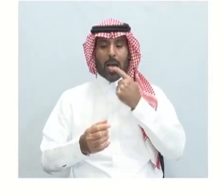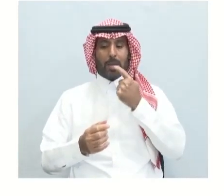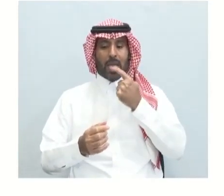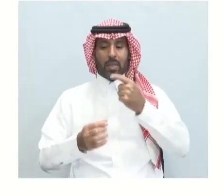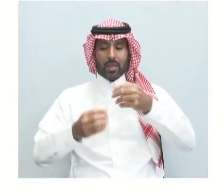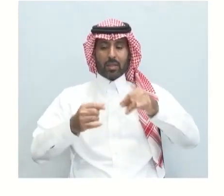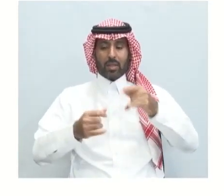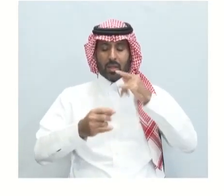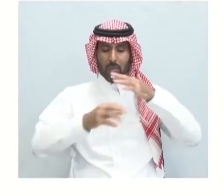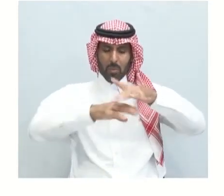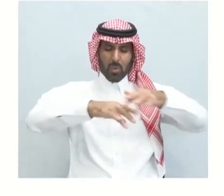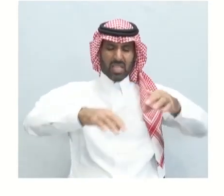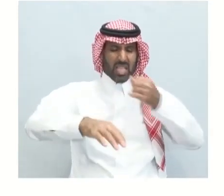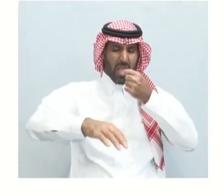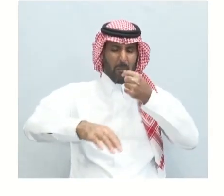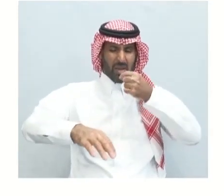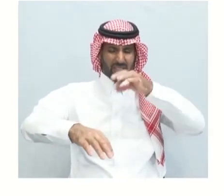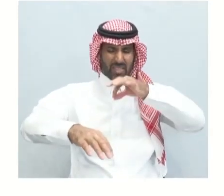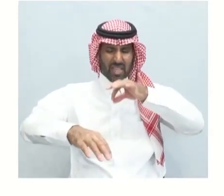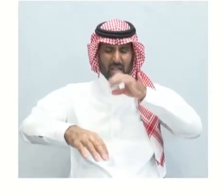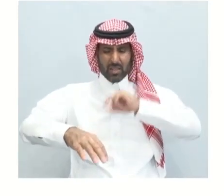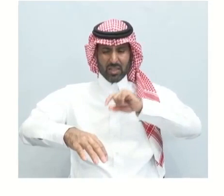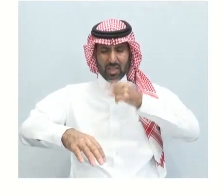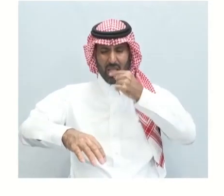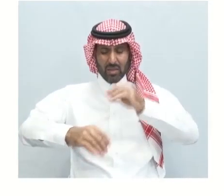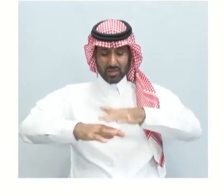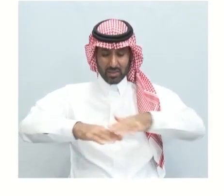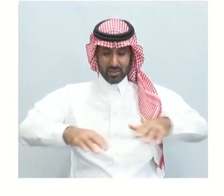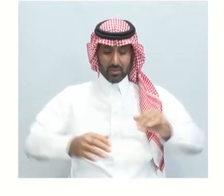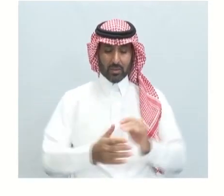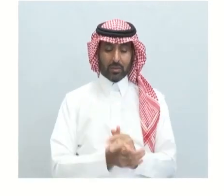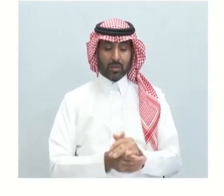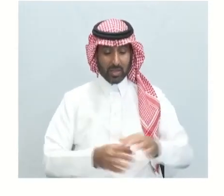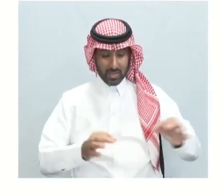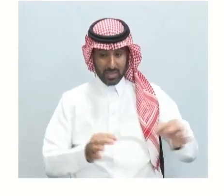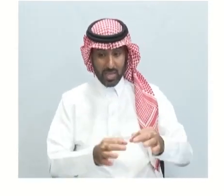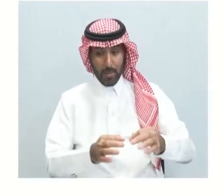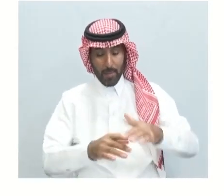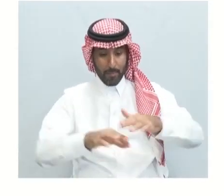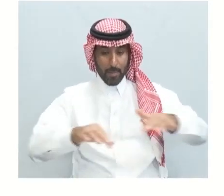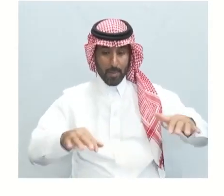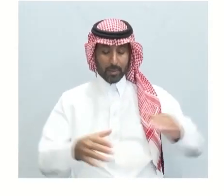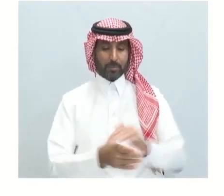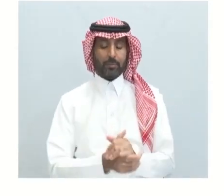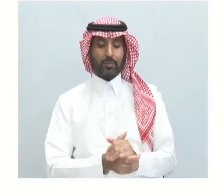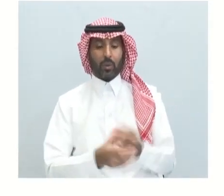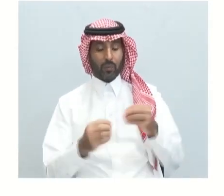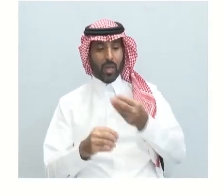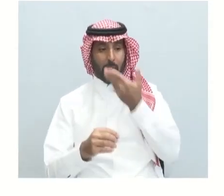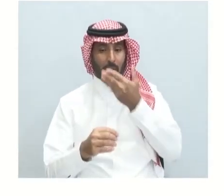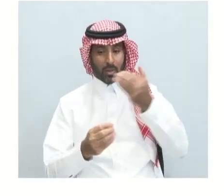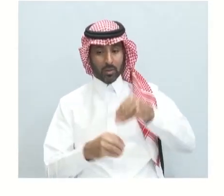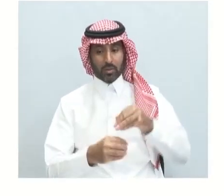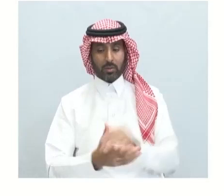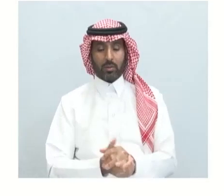المائي وكذلك المياه الجوفيه القريبه من السطح وقد تحتوي على الماء طبقا لطور تكونها